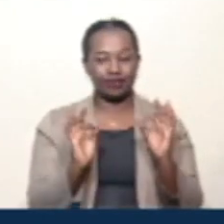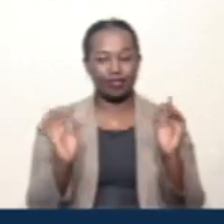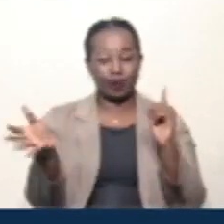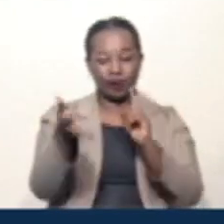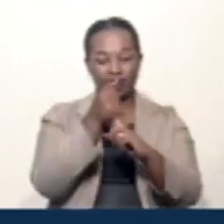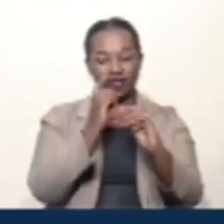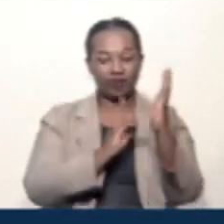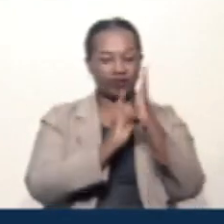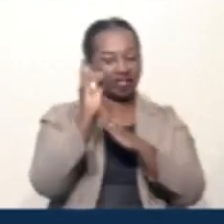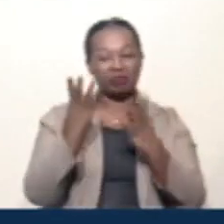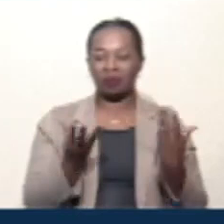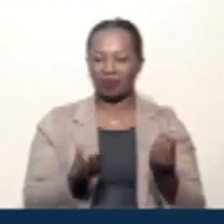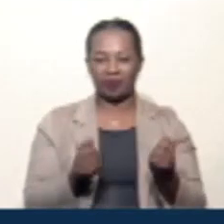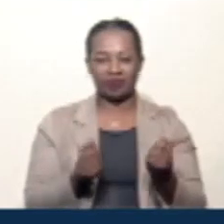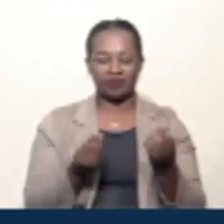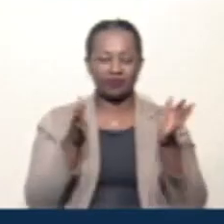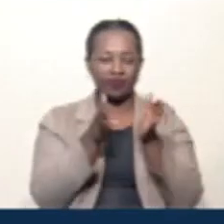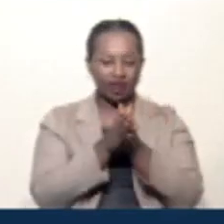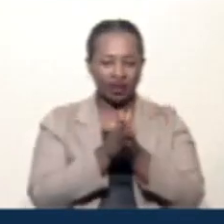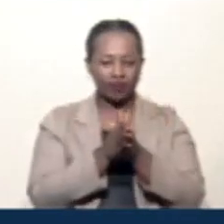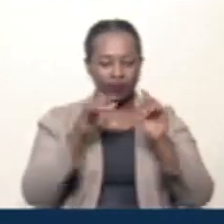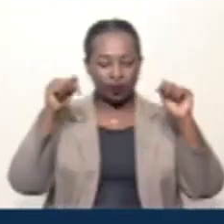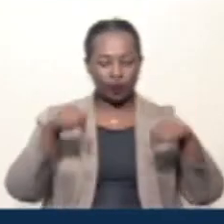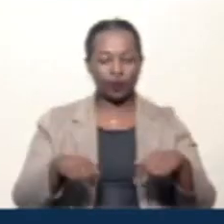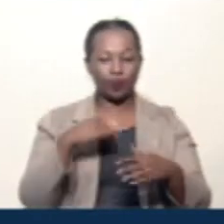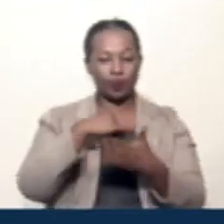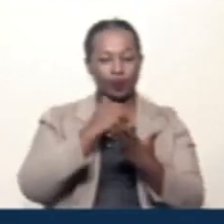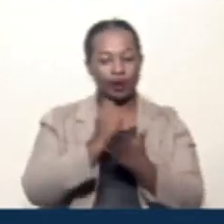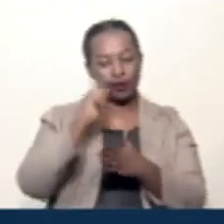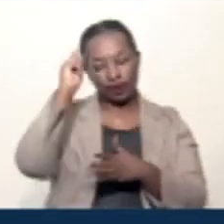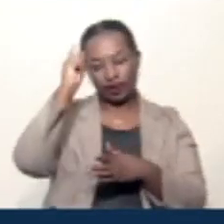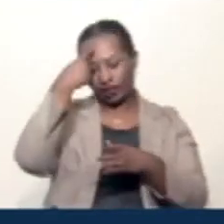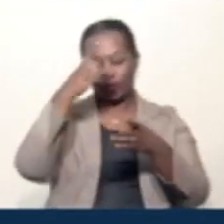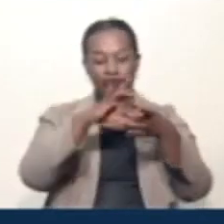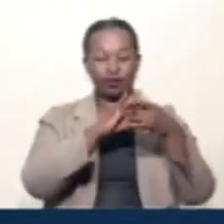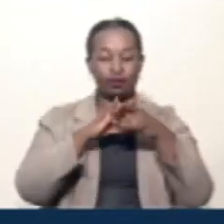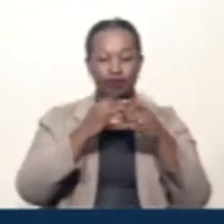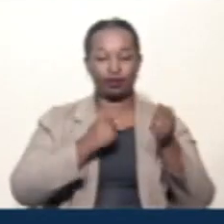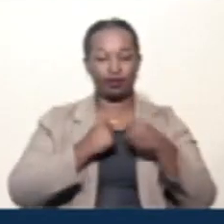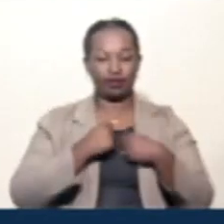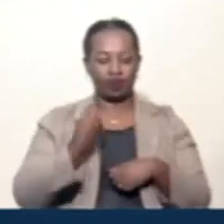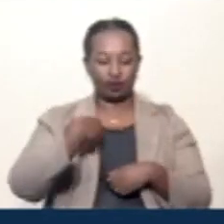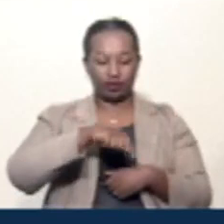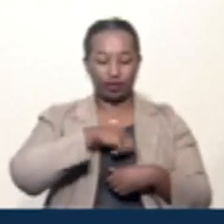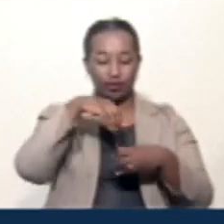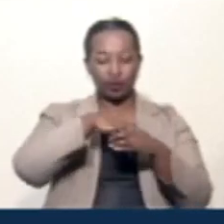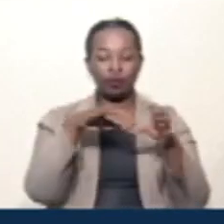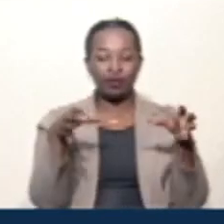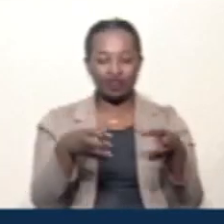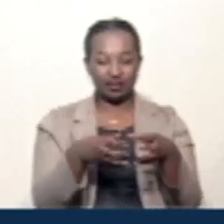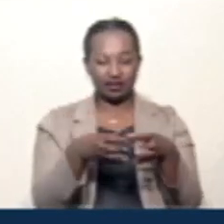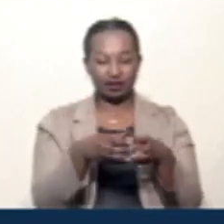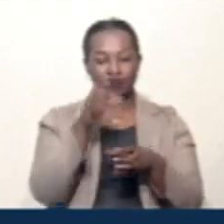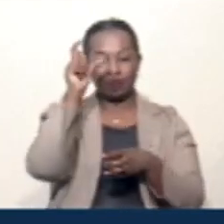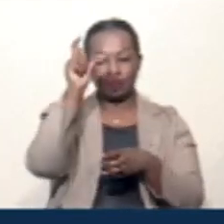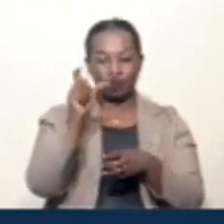ku iterambere biroroshye. Kandi ubu kubera na leta y'ubumwe bw'abanyarwanda tuba mu matsinda